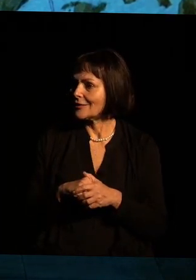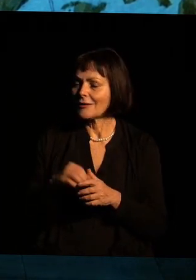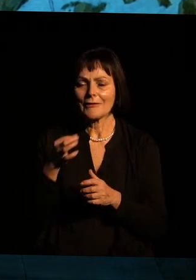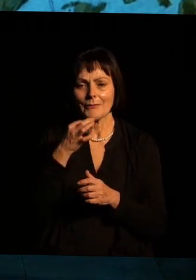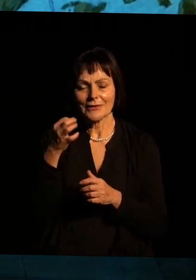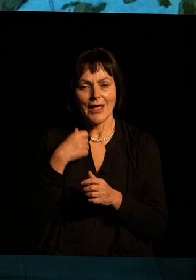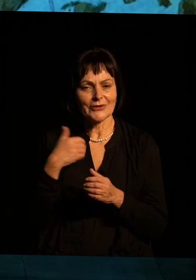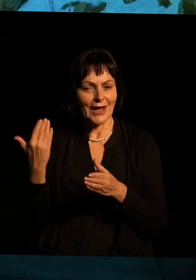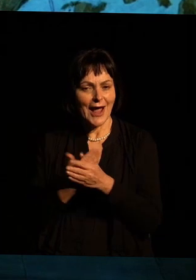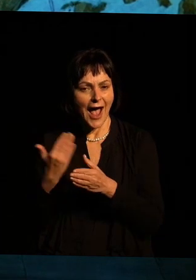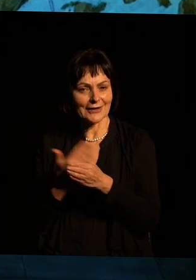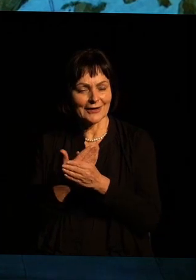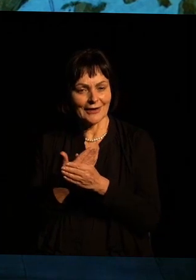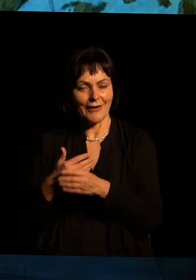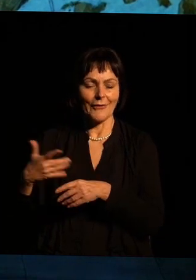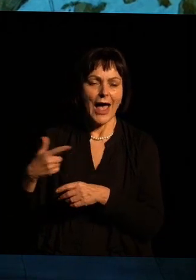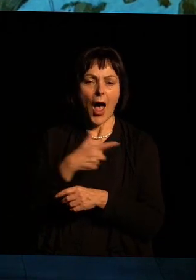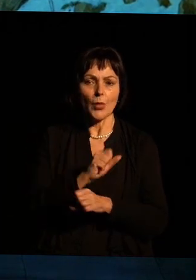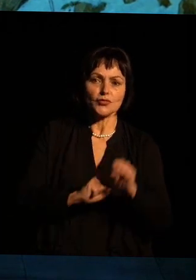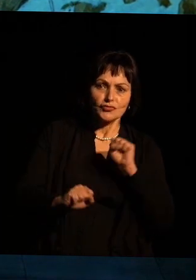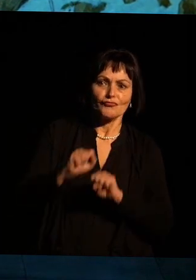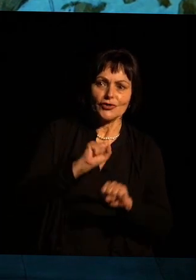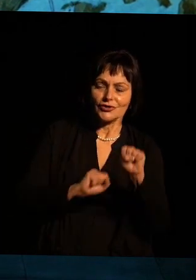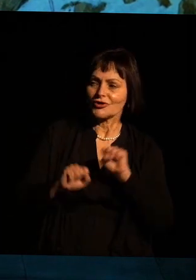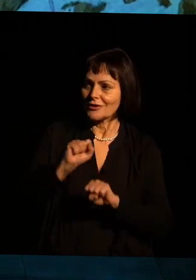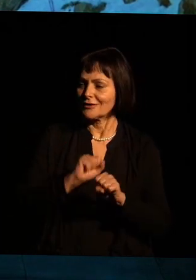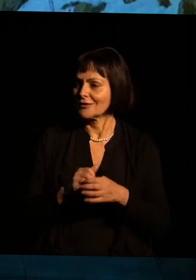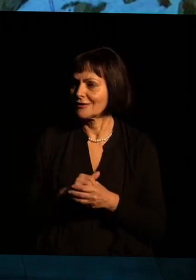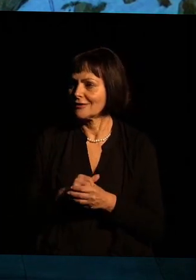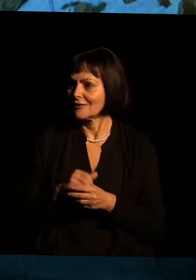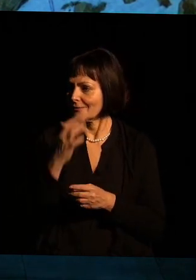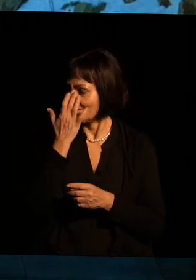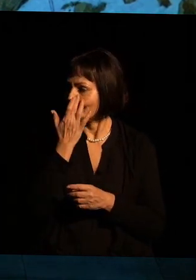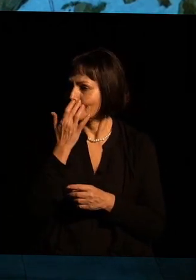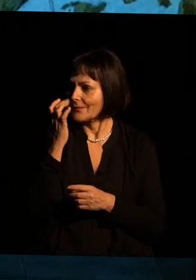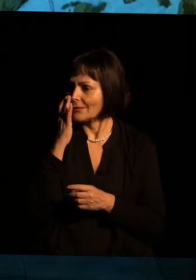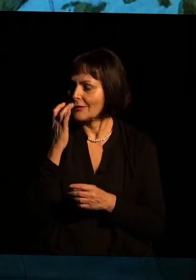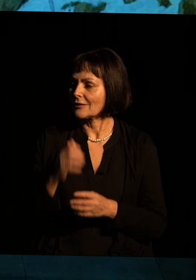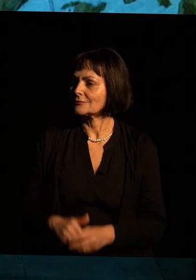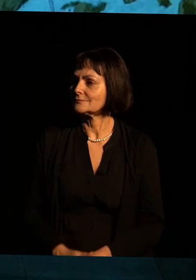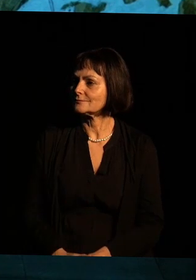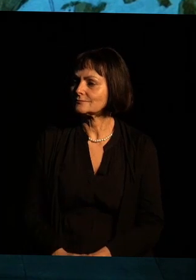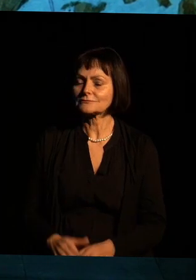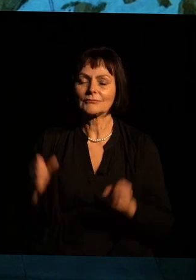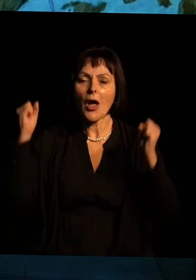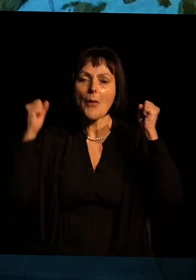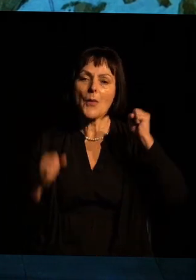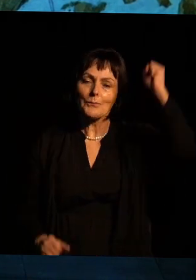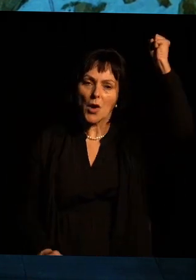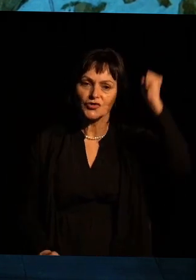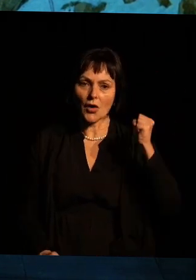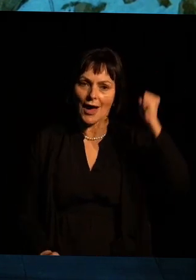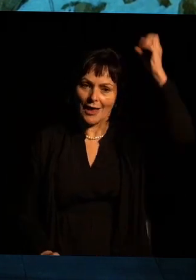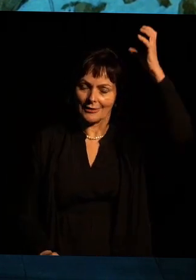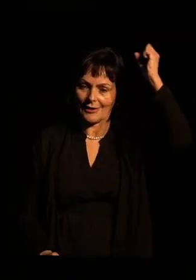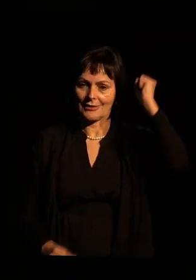gdzieś gacie w karty, spokojnie się luzujecie, a on tam tak daje z tak zwanej szmaty, dawanie ze szmaty, to jest podciąganie się na jednej ręce, prawda? I